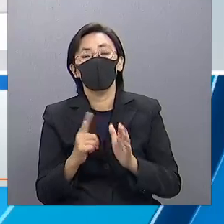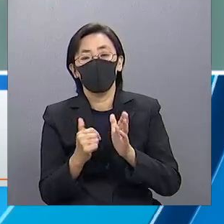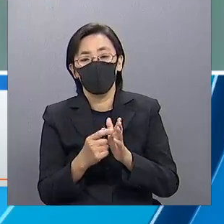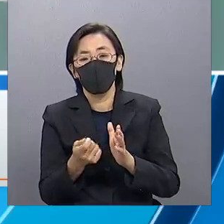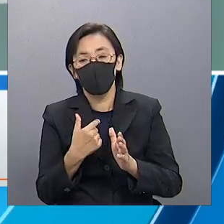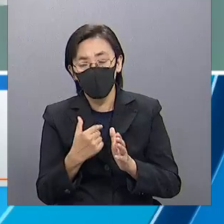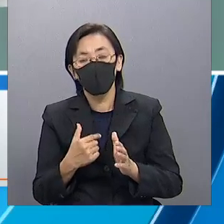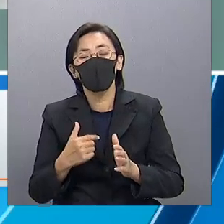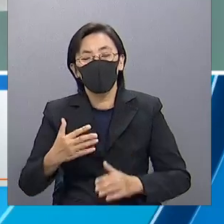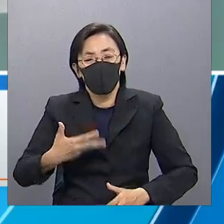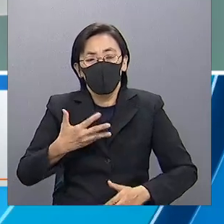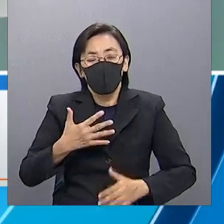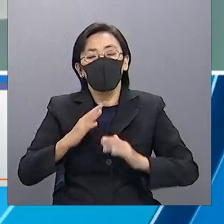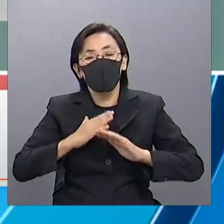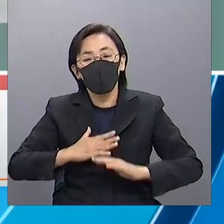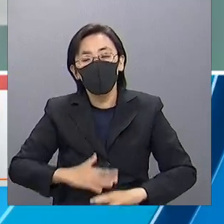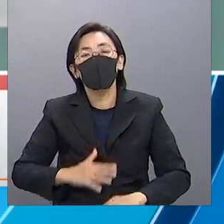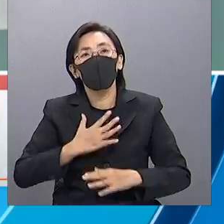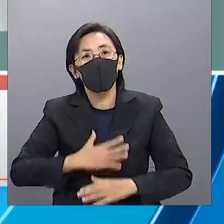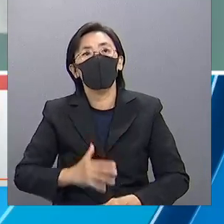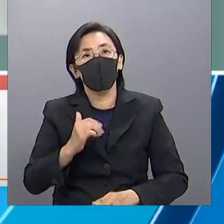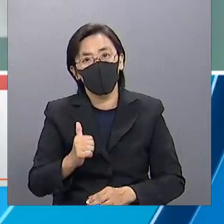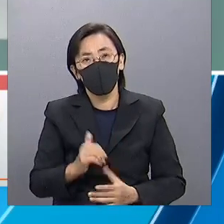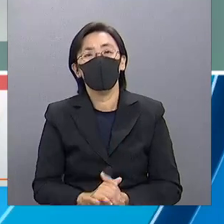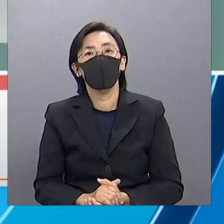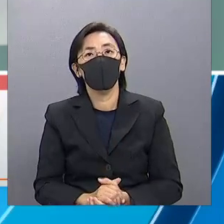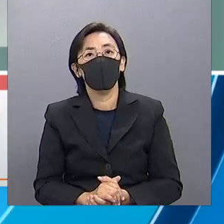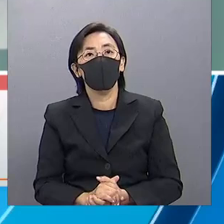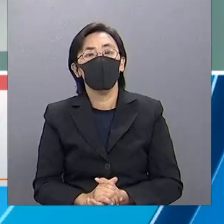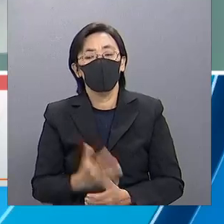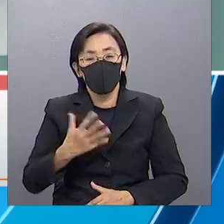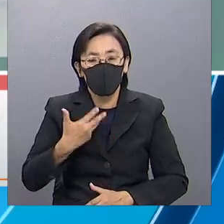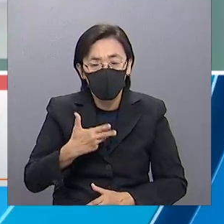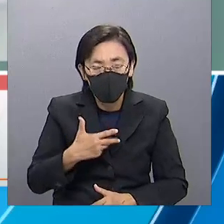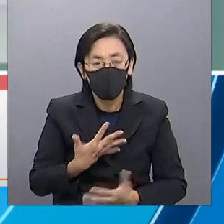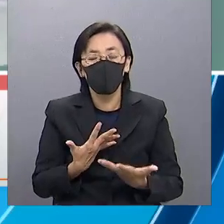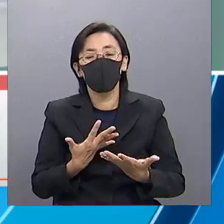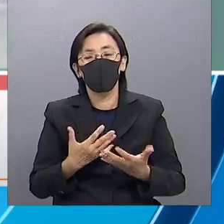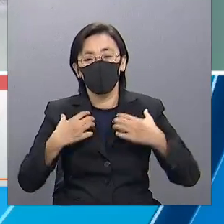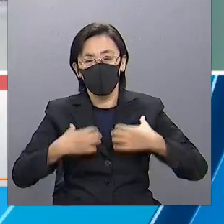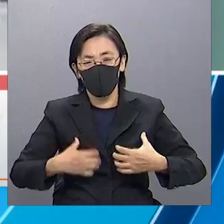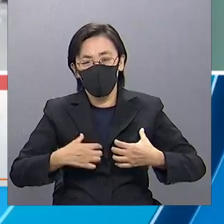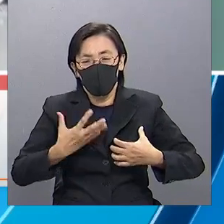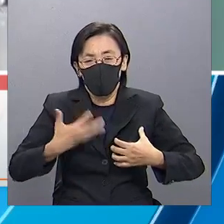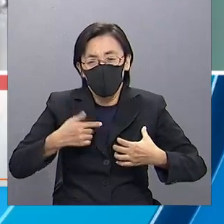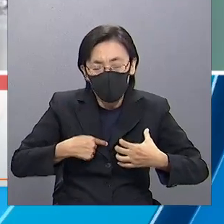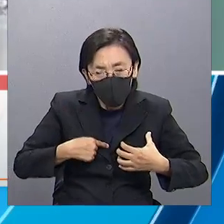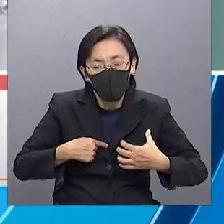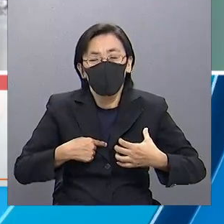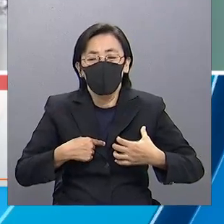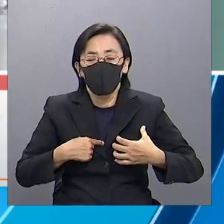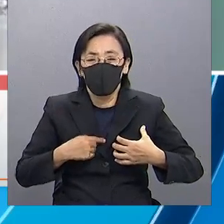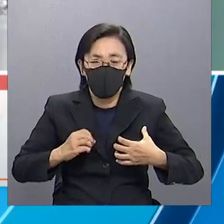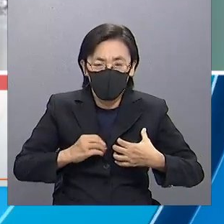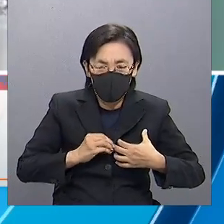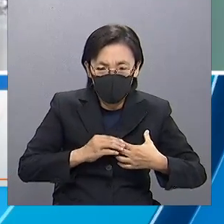ทสาคณในการดับร้อนแ้พิศคระบายความร้อนของปอดใช้ตำหับพศพมีการระบัดแล้